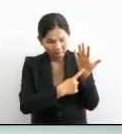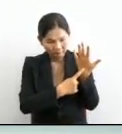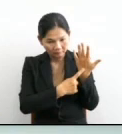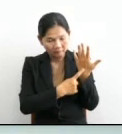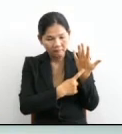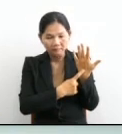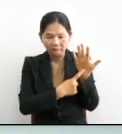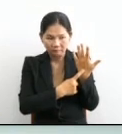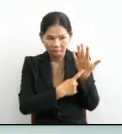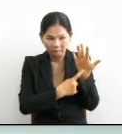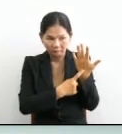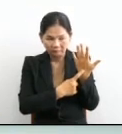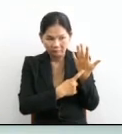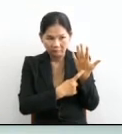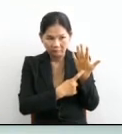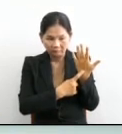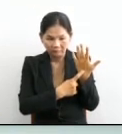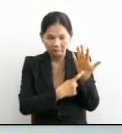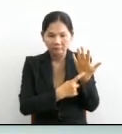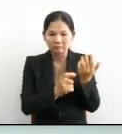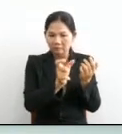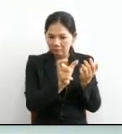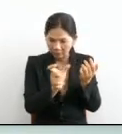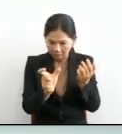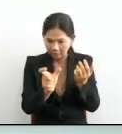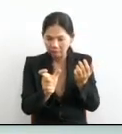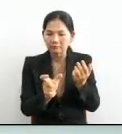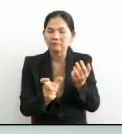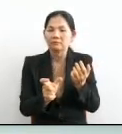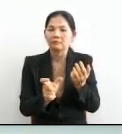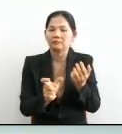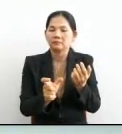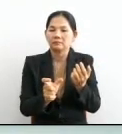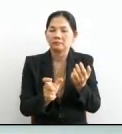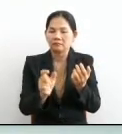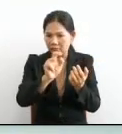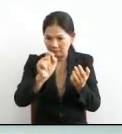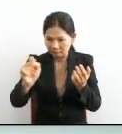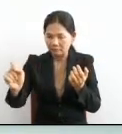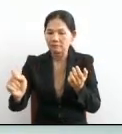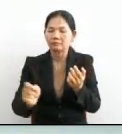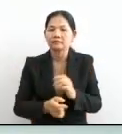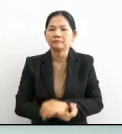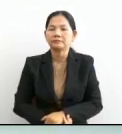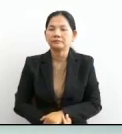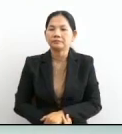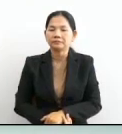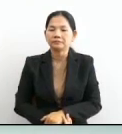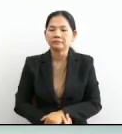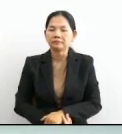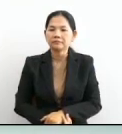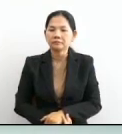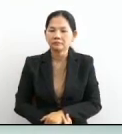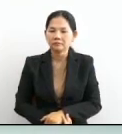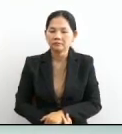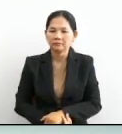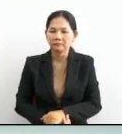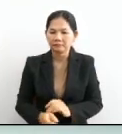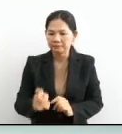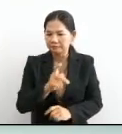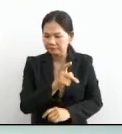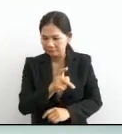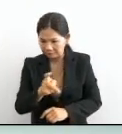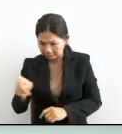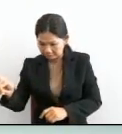ខណ្ឌមកកូនចាហើយកូនដកឃ្លាបន្តិចទៅចាកូនសរសេរបន្តណាកូនដកឃ្លាគេយកមើ